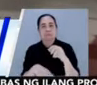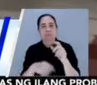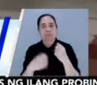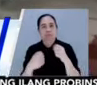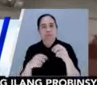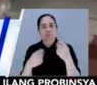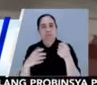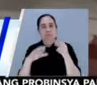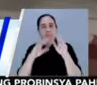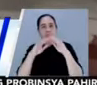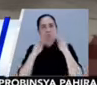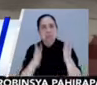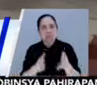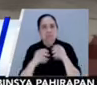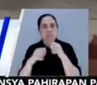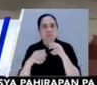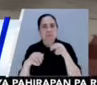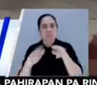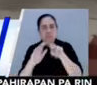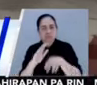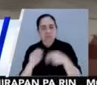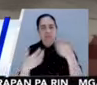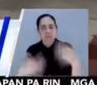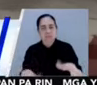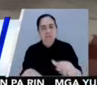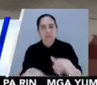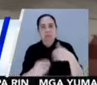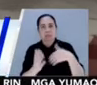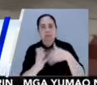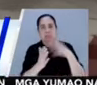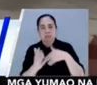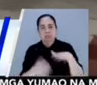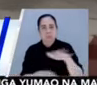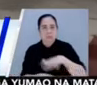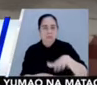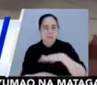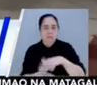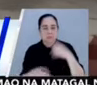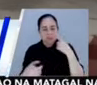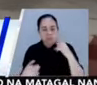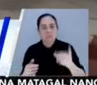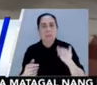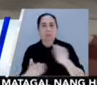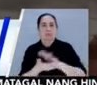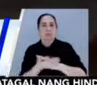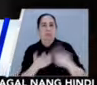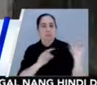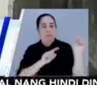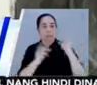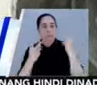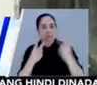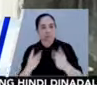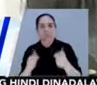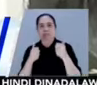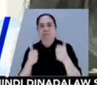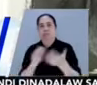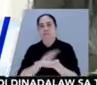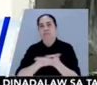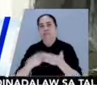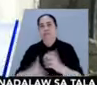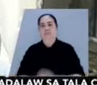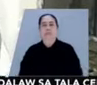pintura lilinisin naman ano babal Dian para makitang malinis para pag dumalaw sila malinis